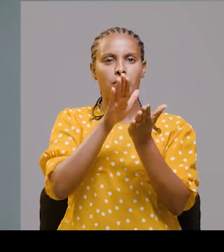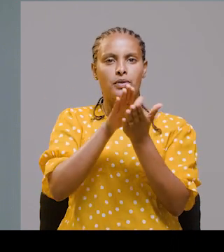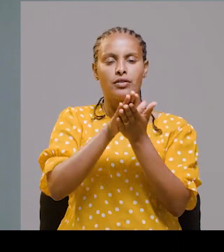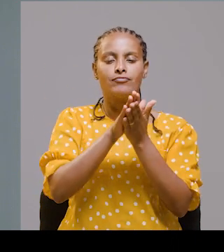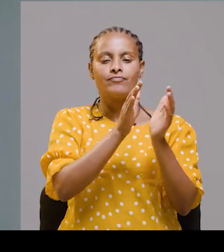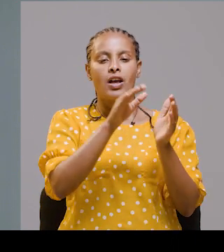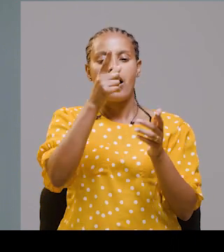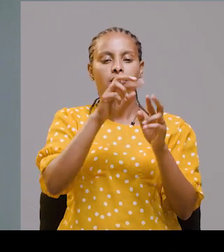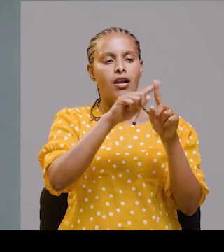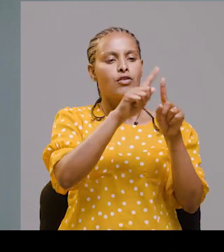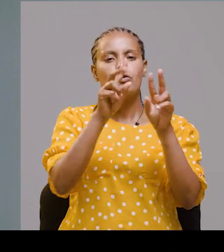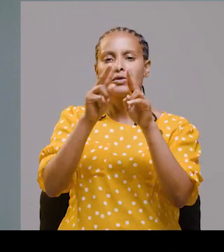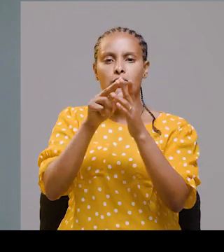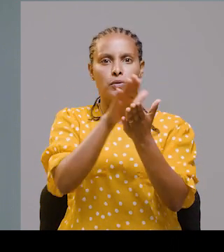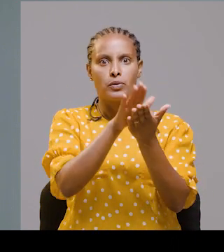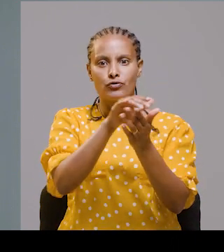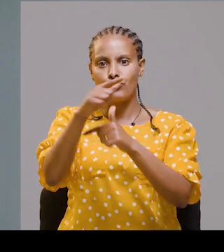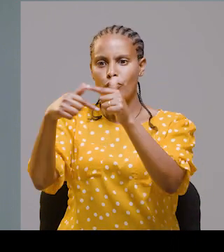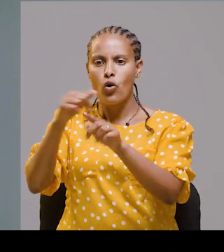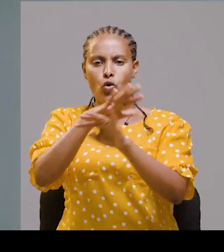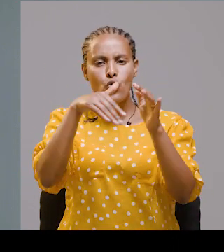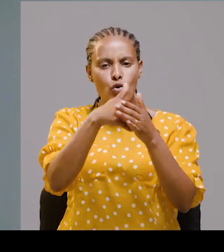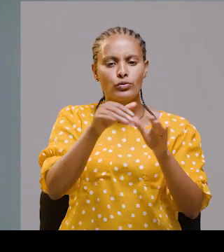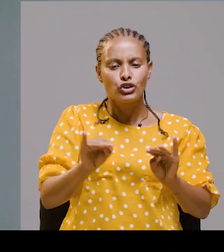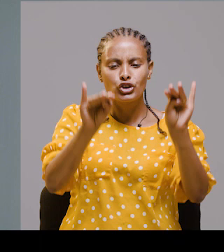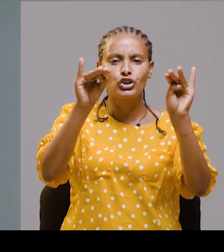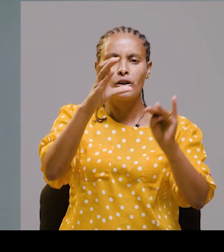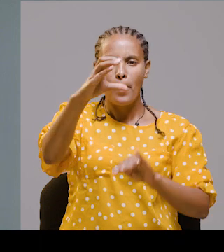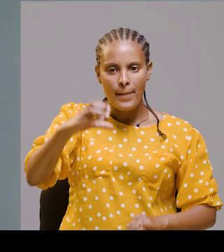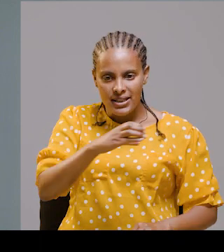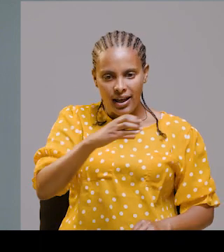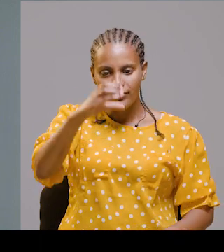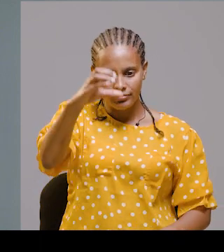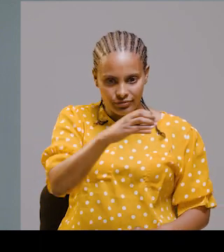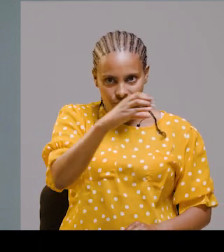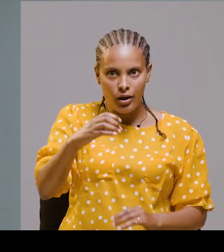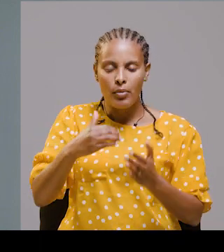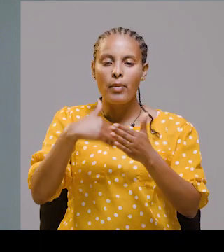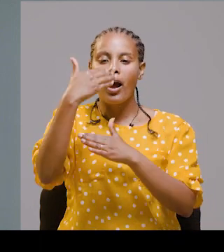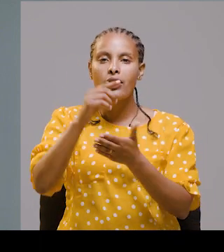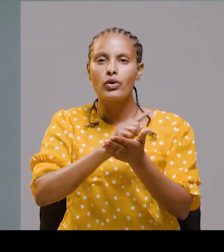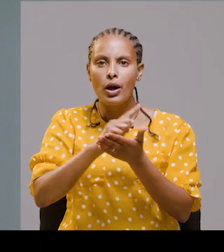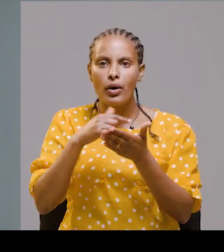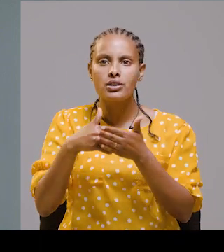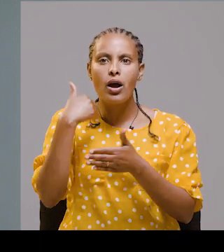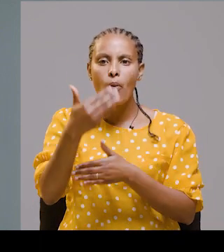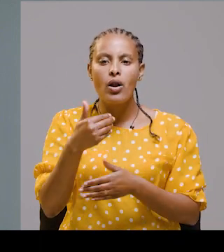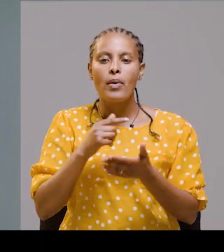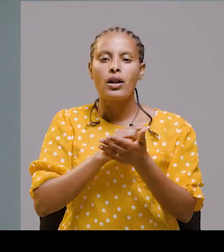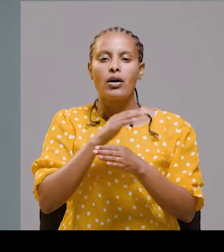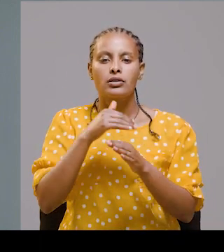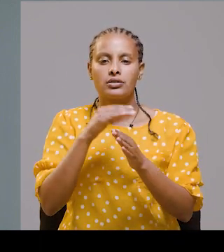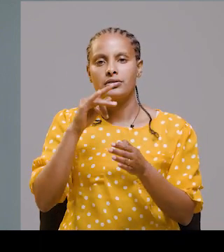ከአንዱ ትምህርት ቤት ሌላ ትምህርት ቤት እያደረጉ ሄደው ሁሉንም አዳረሱ። ከዛ በኋላ በሚቀጥለው ሳምንት ወይም ከዛ በኋላ ባለው